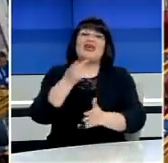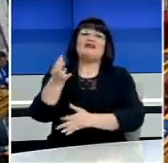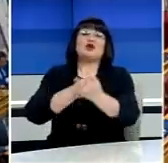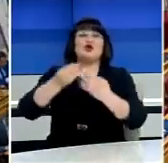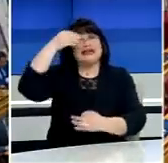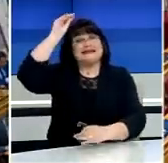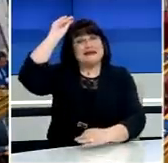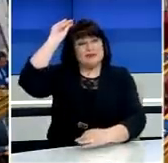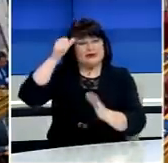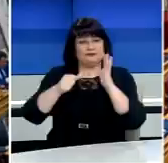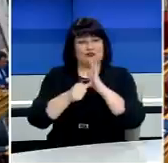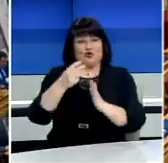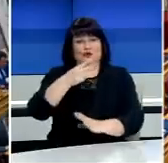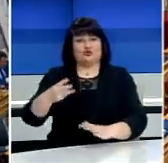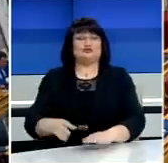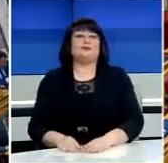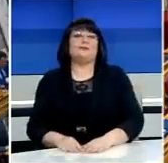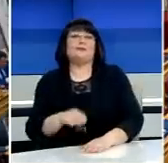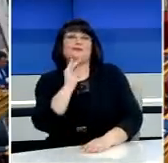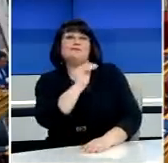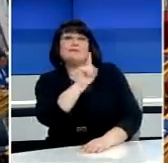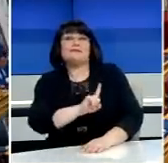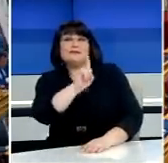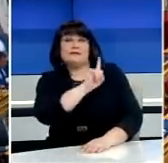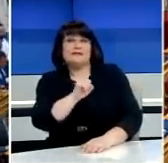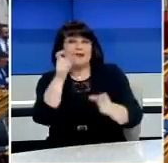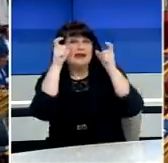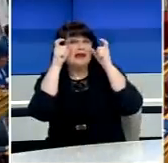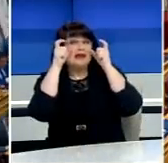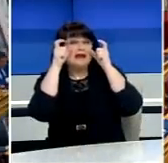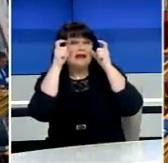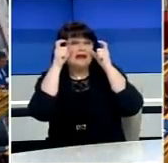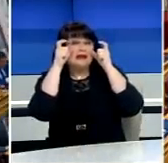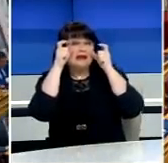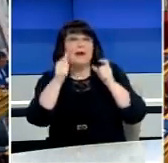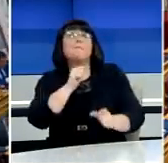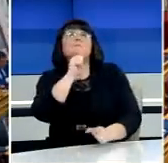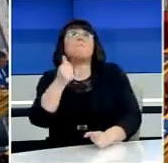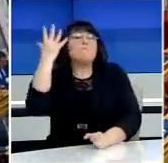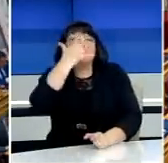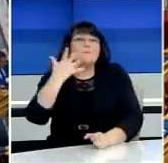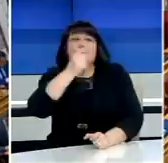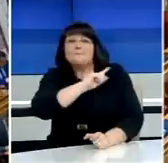Κύριε Μητσοτάκη, φροντίστε να φοράτε γυαλιά ηλίου να μην μαυρίσετε από το ζεστό ήλιο της ανάπτυξης που έρχεται.